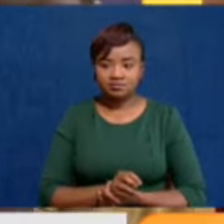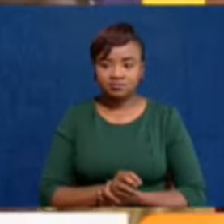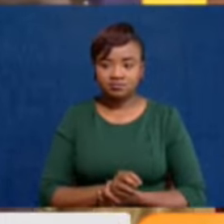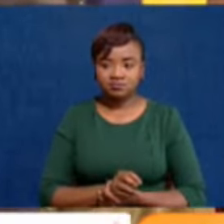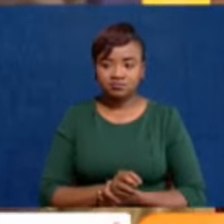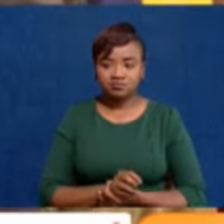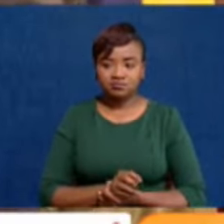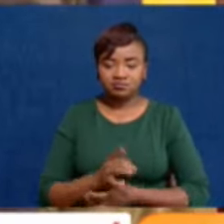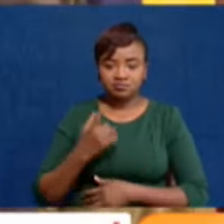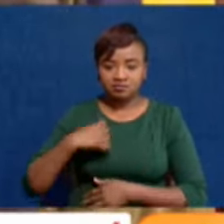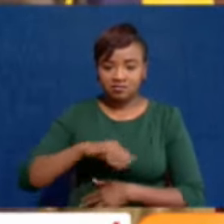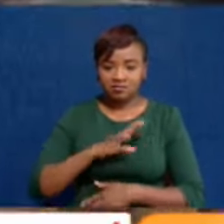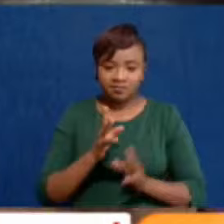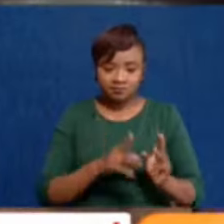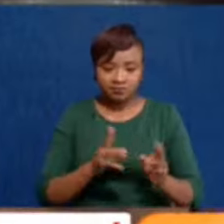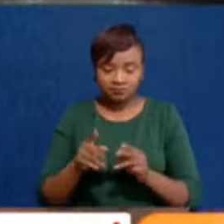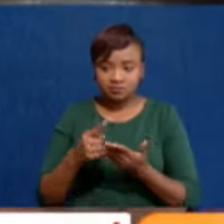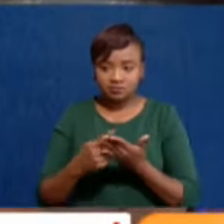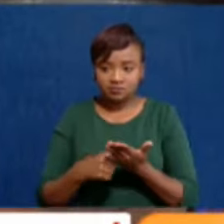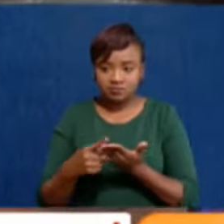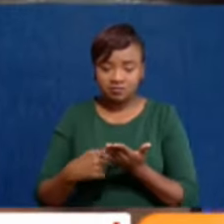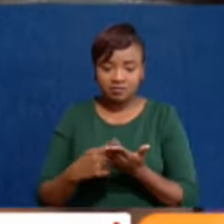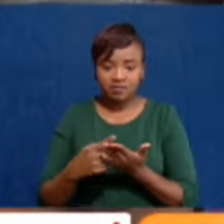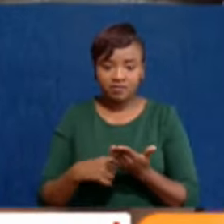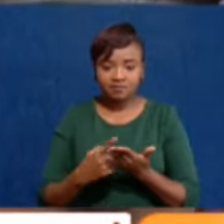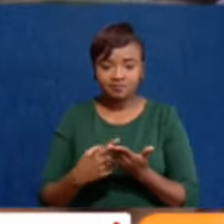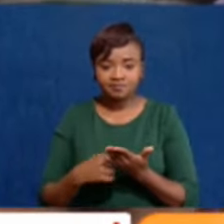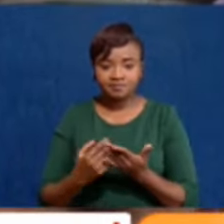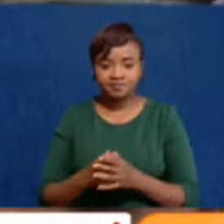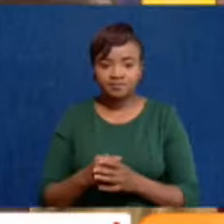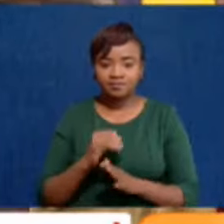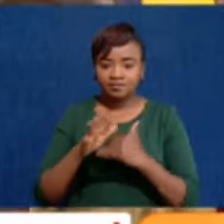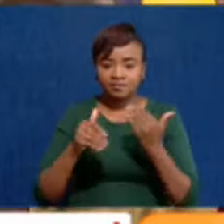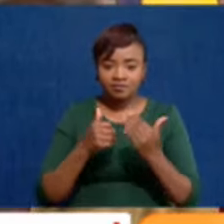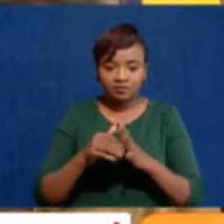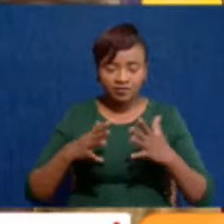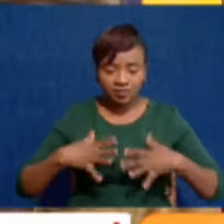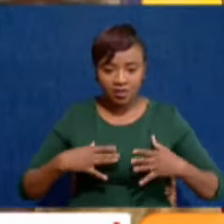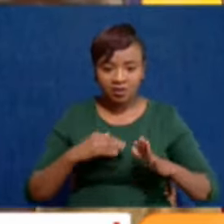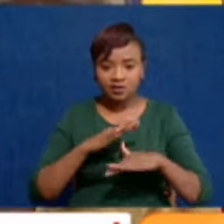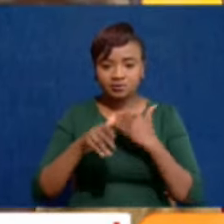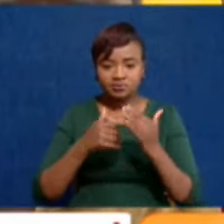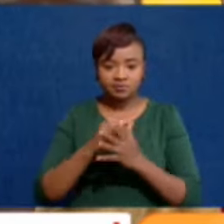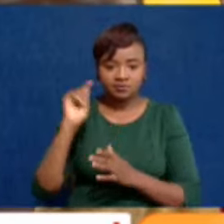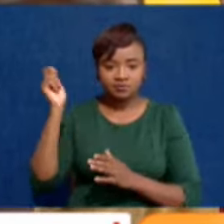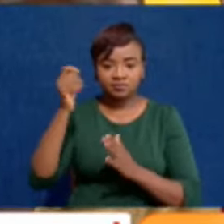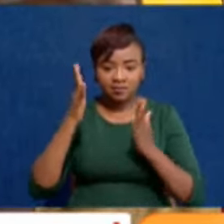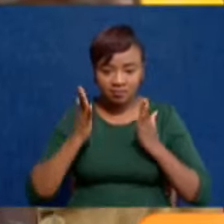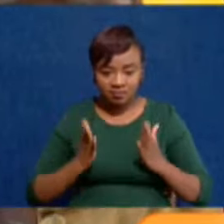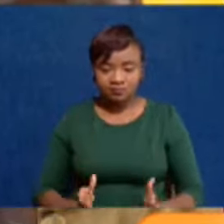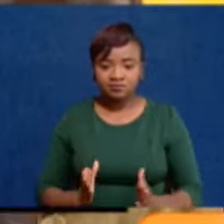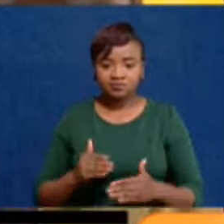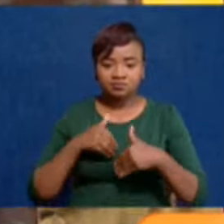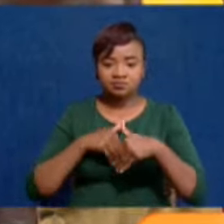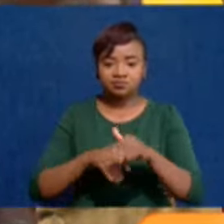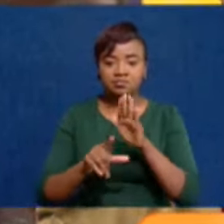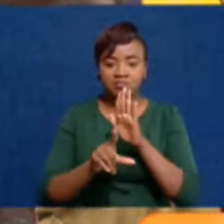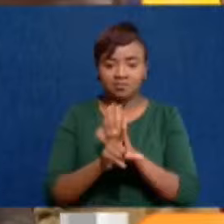normal general security. Everybody, every Kenyan, as per the law, has